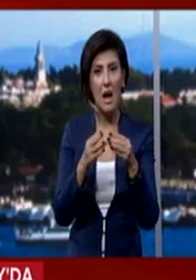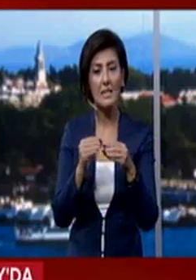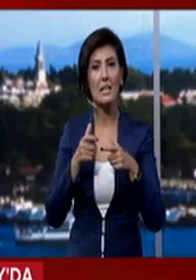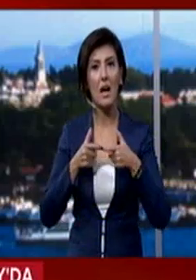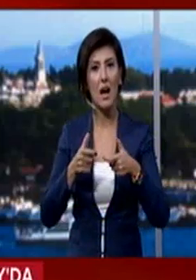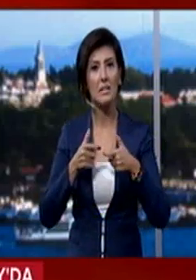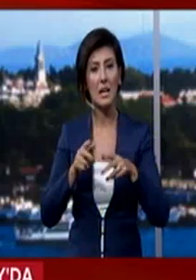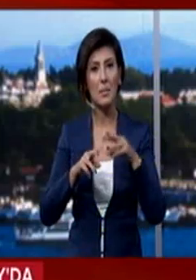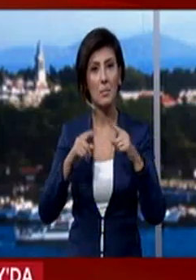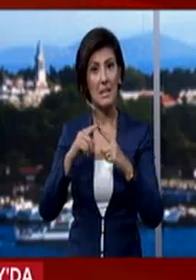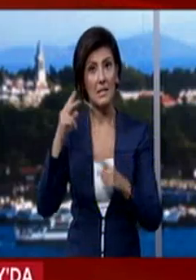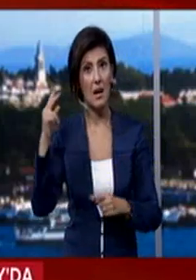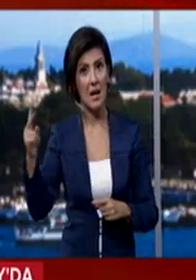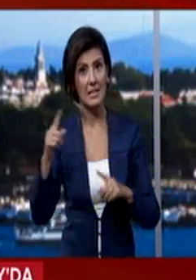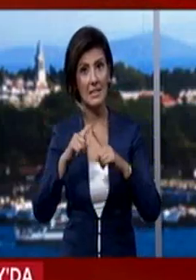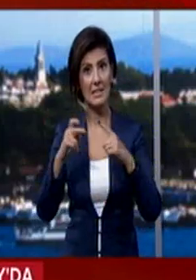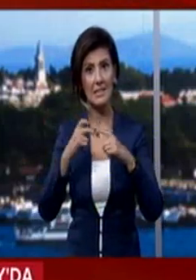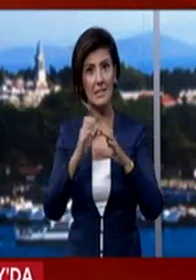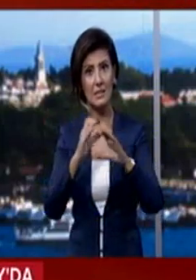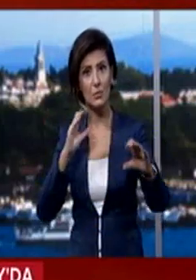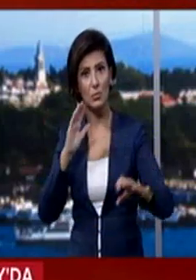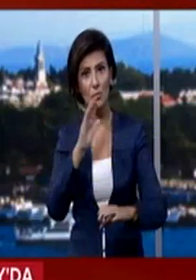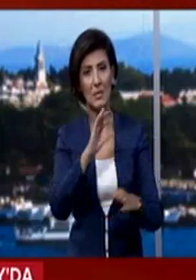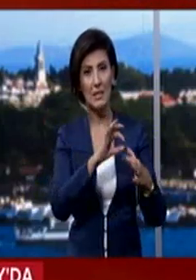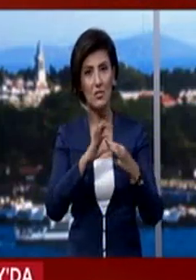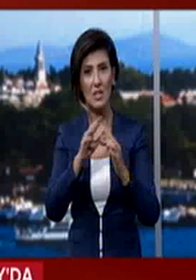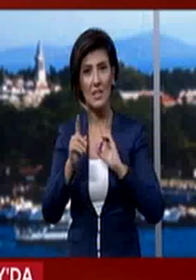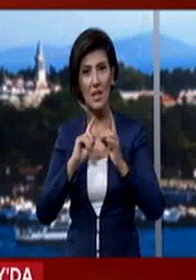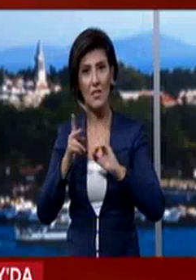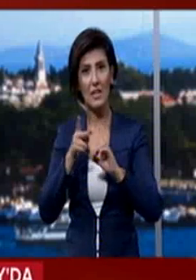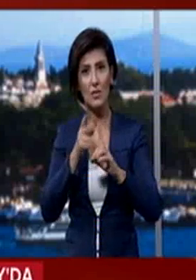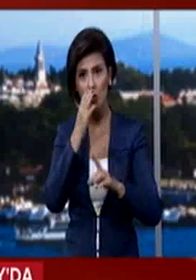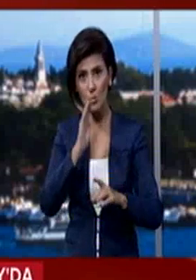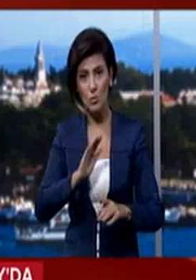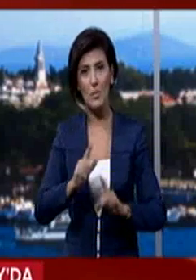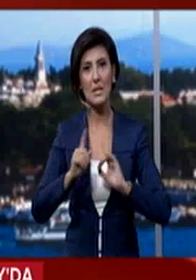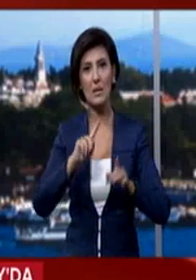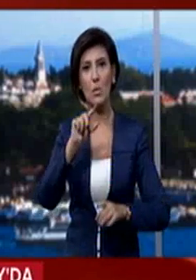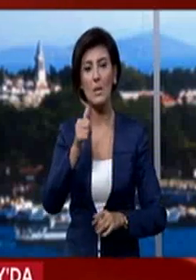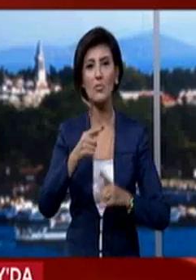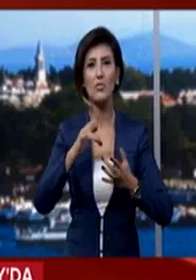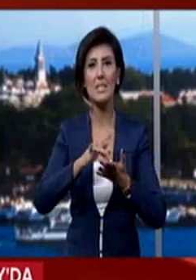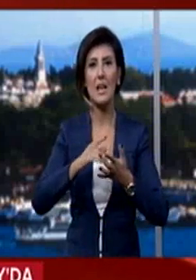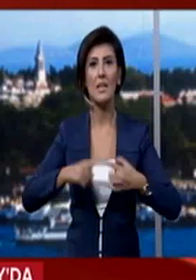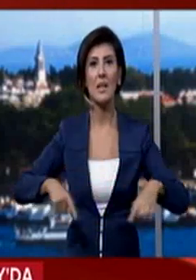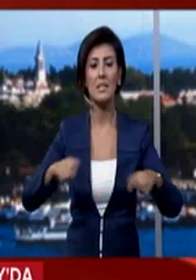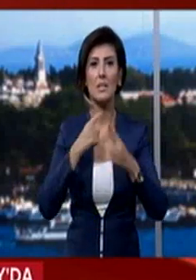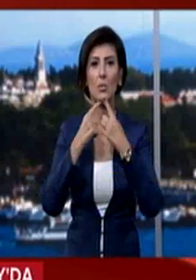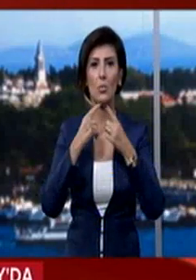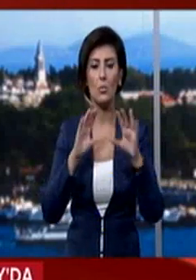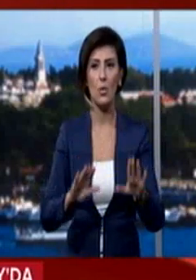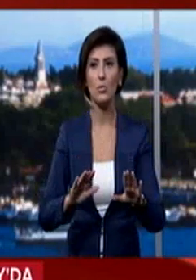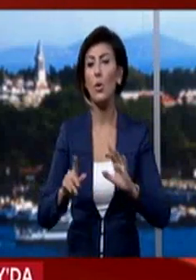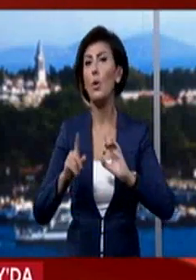Adana ve Hatay'da MİT'e ait türlerin durdurulmasına ilişkin davanın ikinci duruşması da Yargıtay 16. Ceza